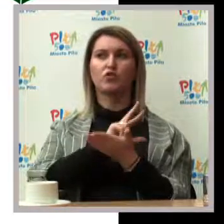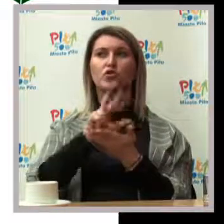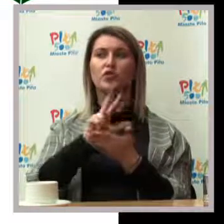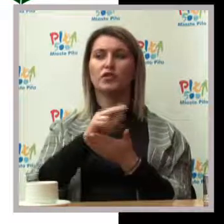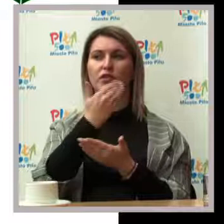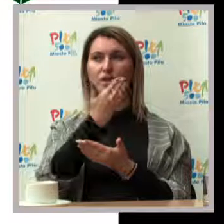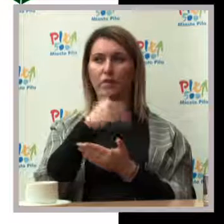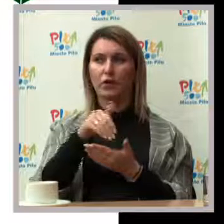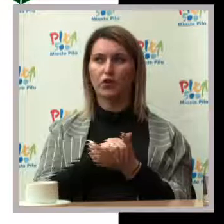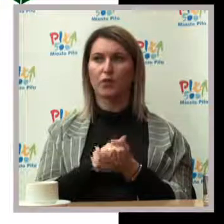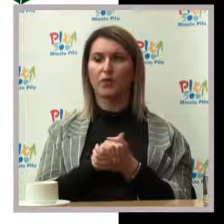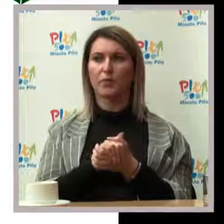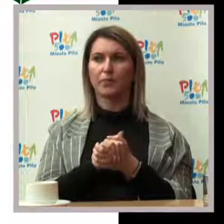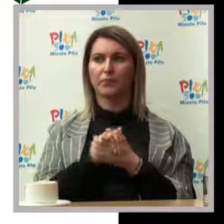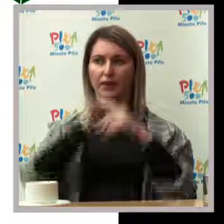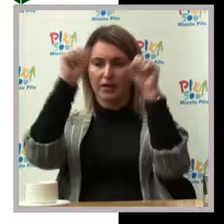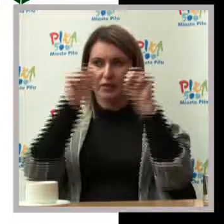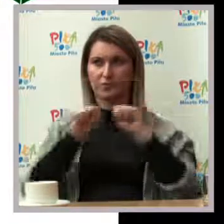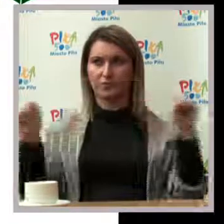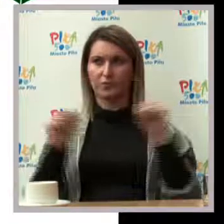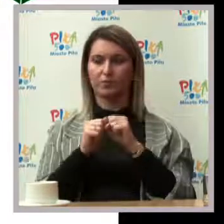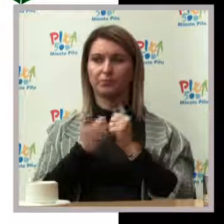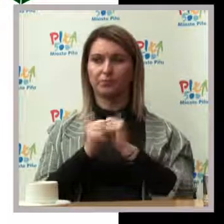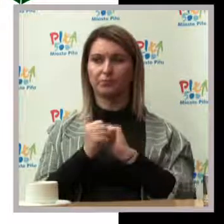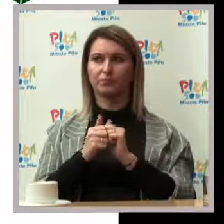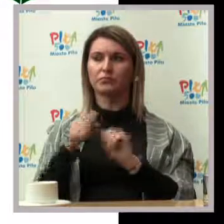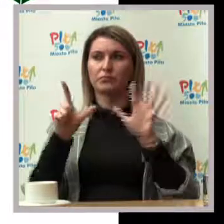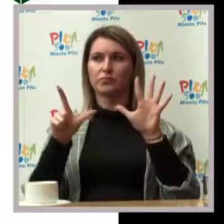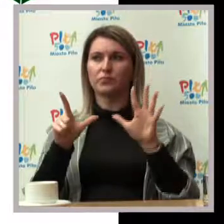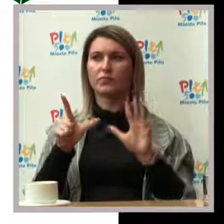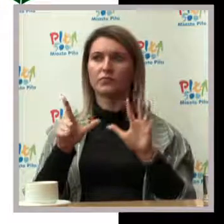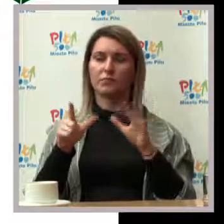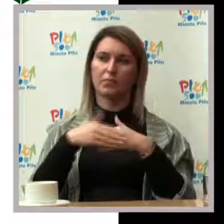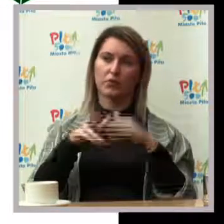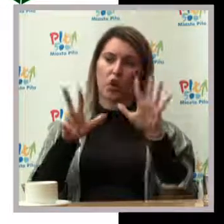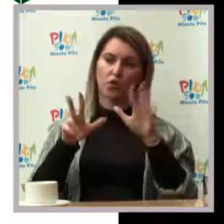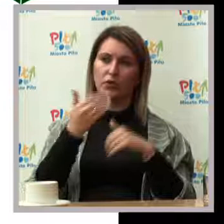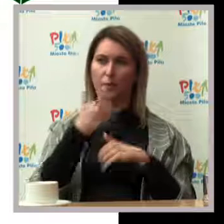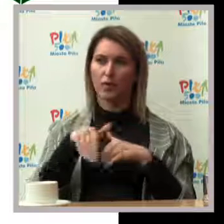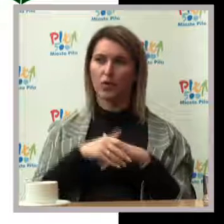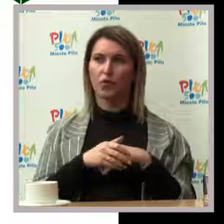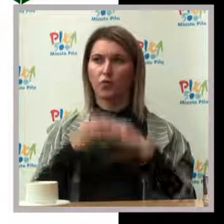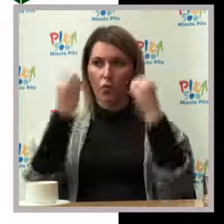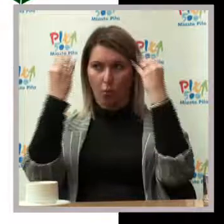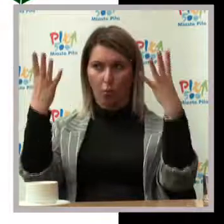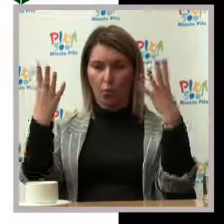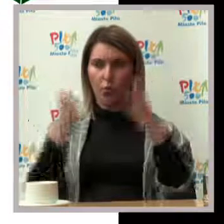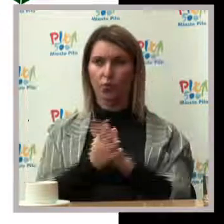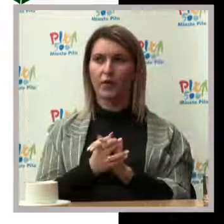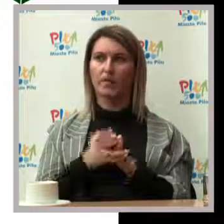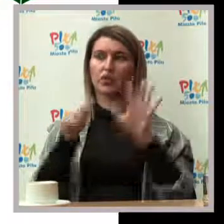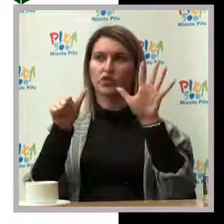4,62% naszego budżetu. Kultura fizyczna to 7900, czyli niecałe 3%. Kultura i ochrona dziedzictwa narodowego